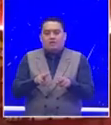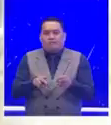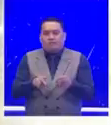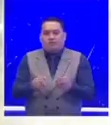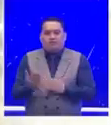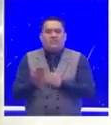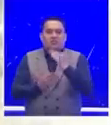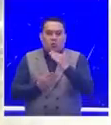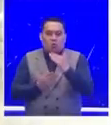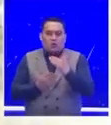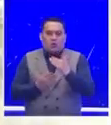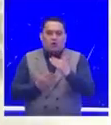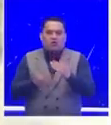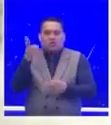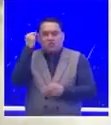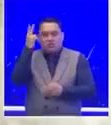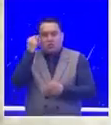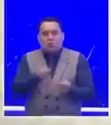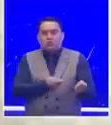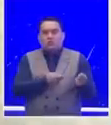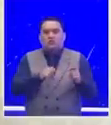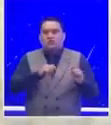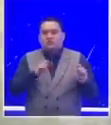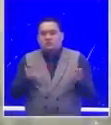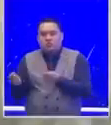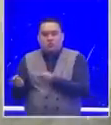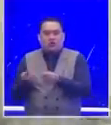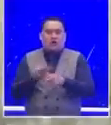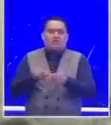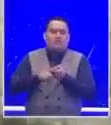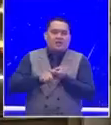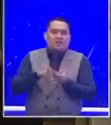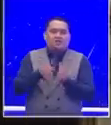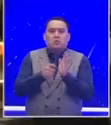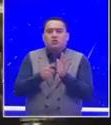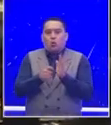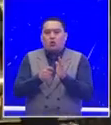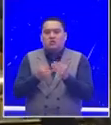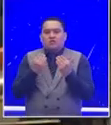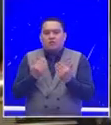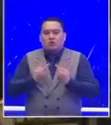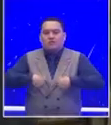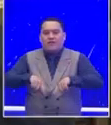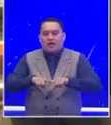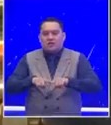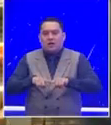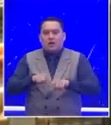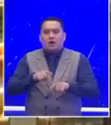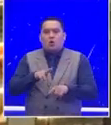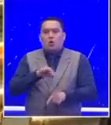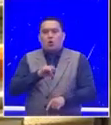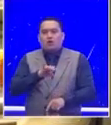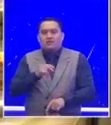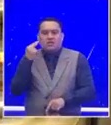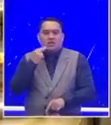относительно высокой из-за числа завезенных случаев коронавируса. Их более 700. По данным ведомства, с начала пандемии